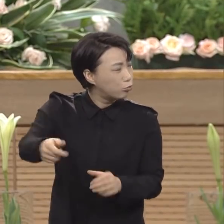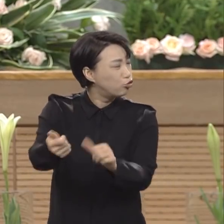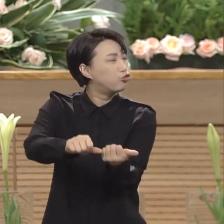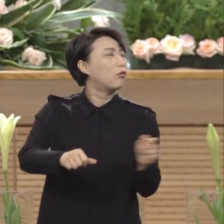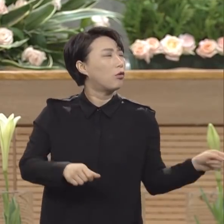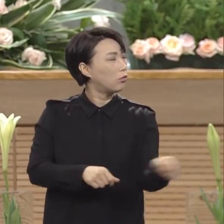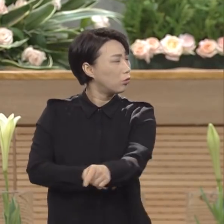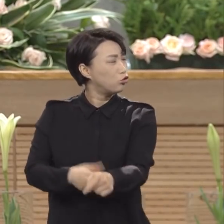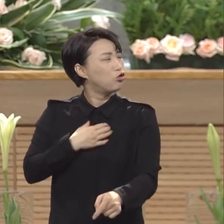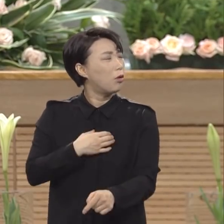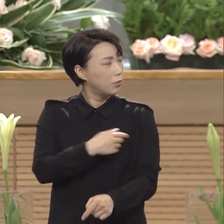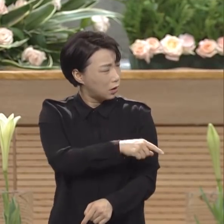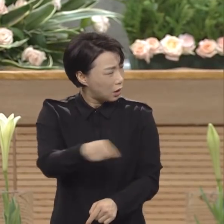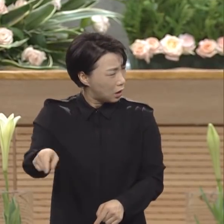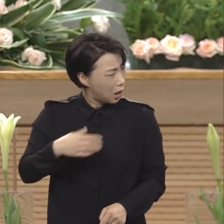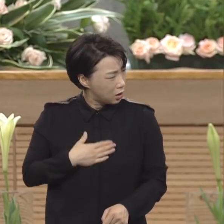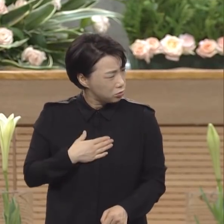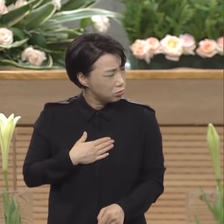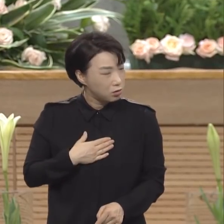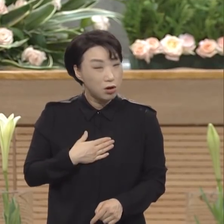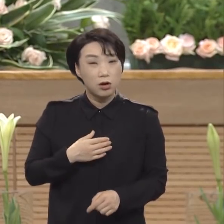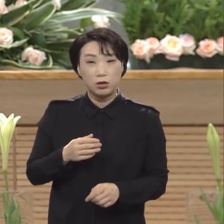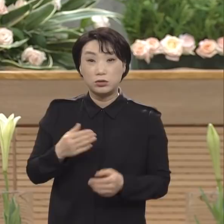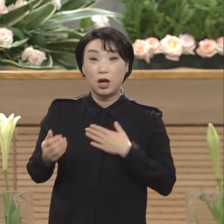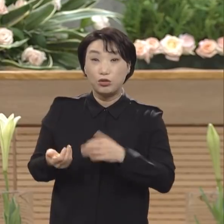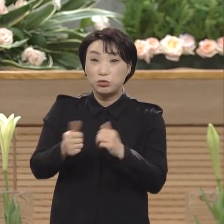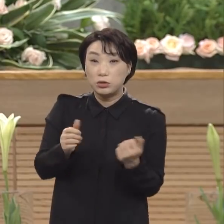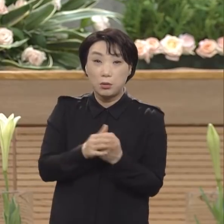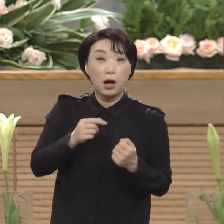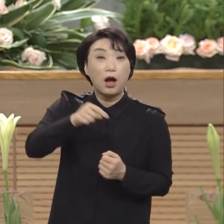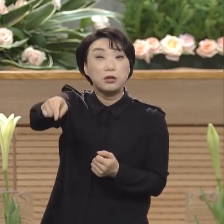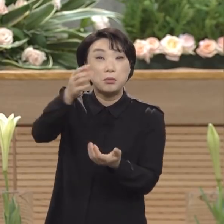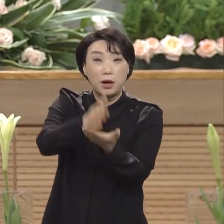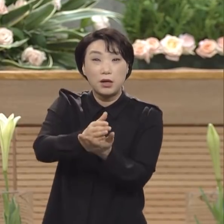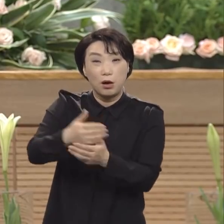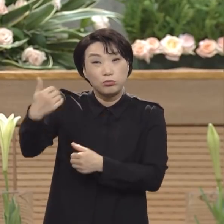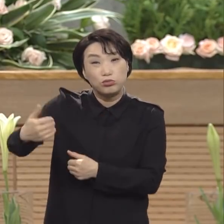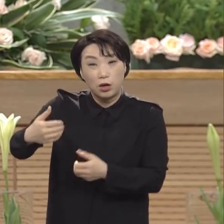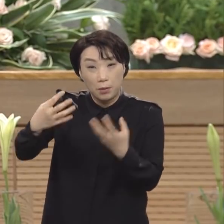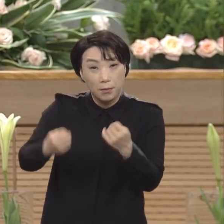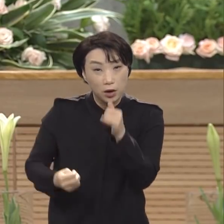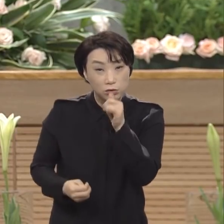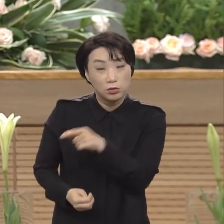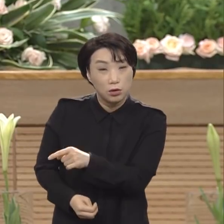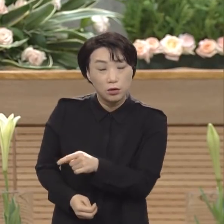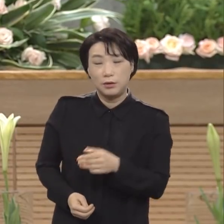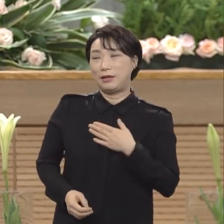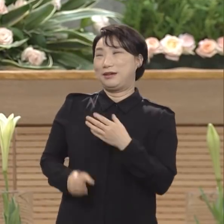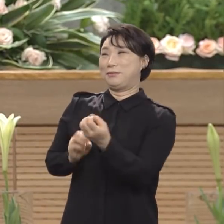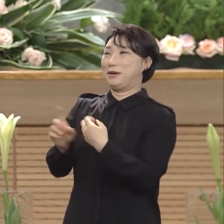가면 죽는다고 가지 말라고 신신당부를 해요. 그럼 내가 그랬죠.